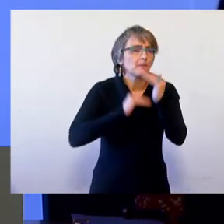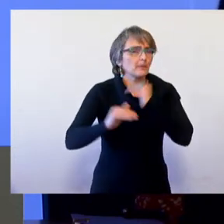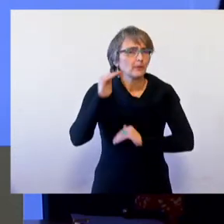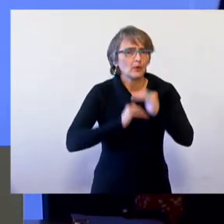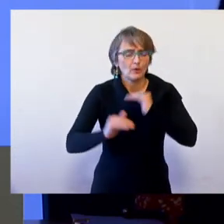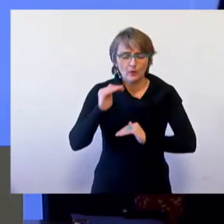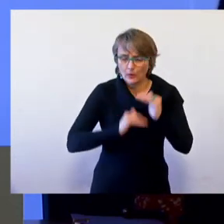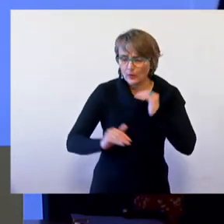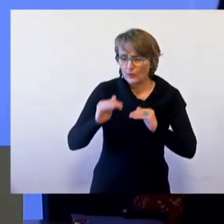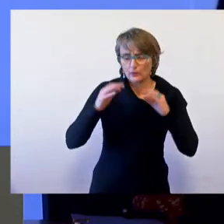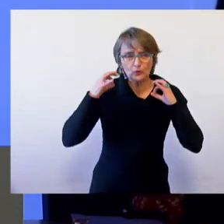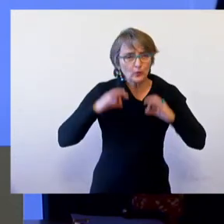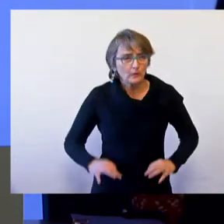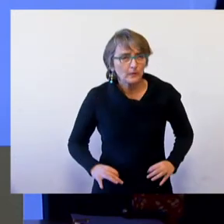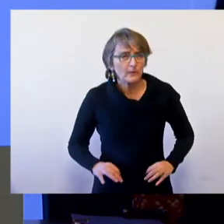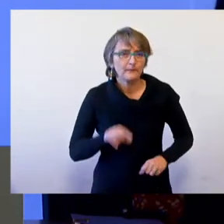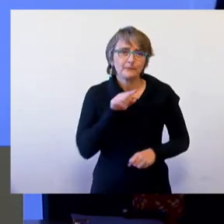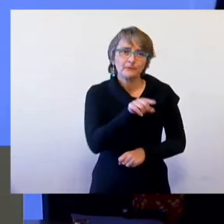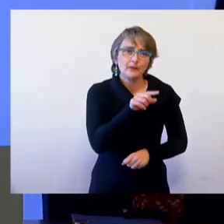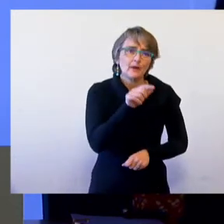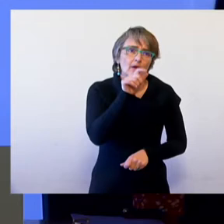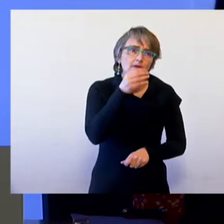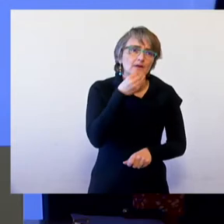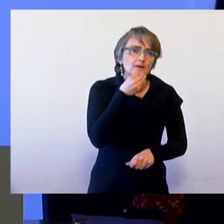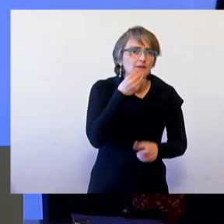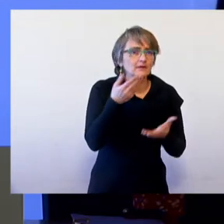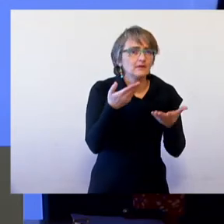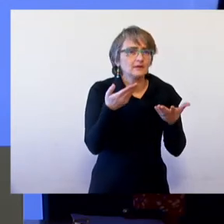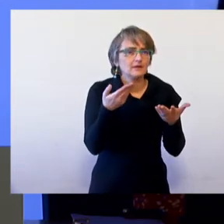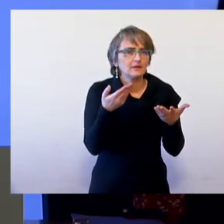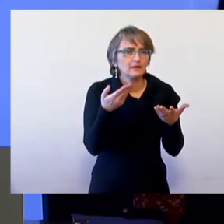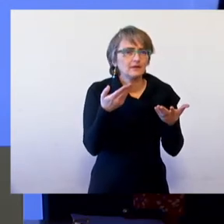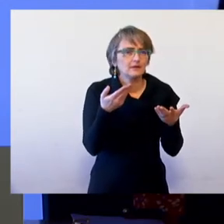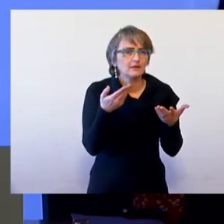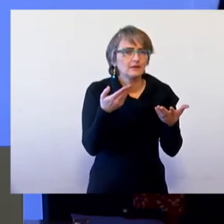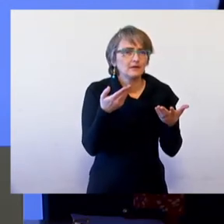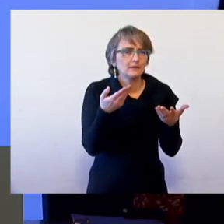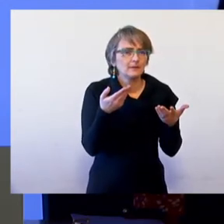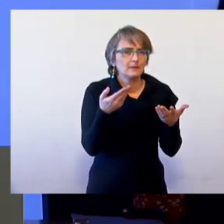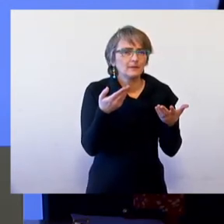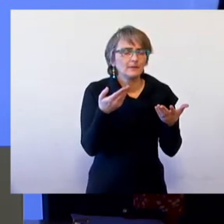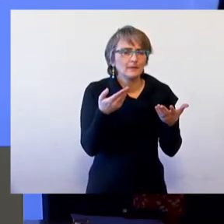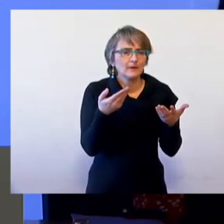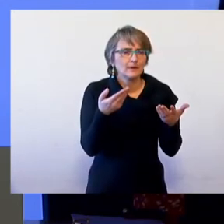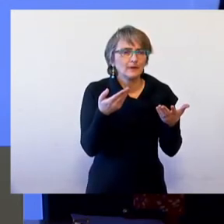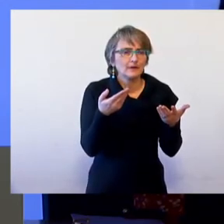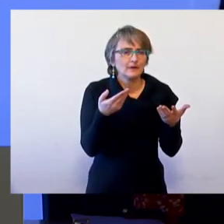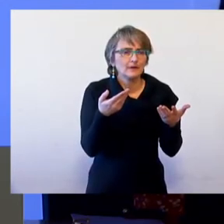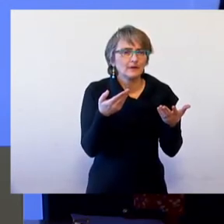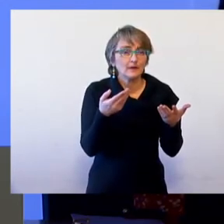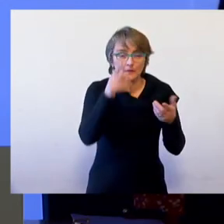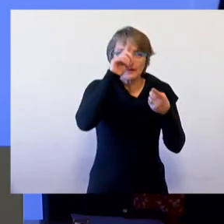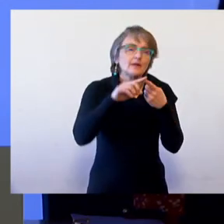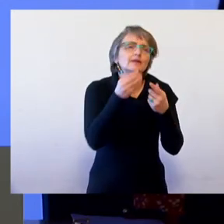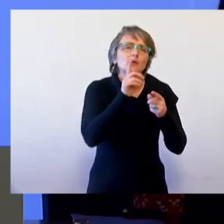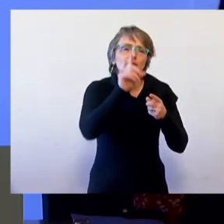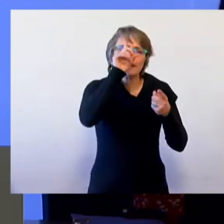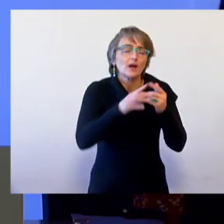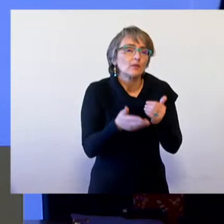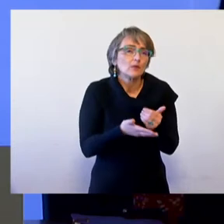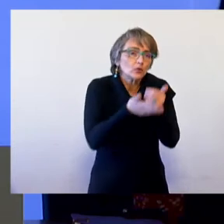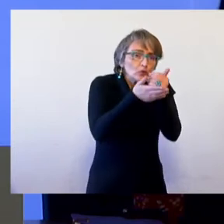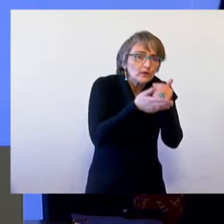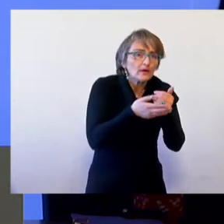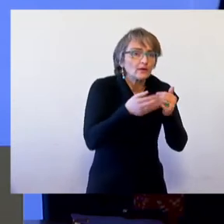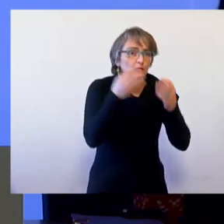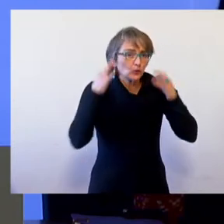qui a permis à plein de familles de faire des économies face aux structures de cours privées et d'être soutenu. Et ça a permis de